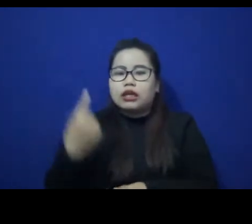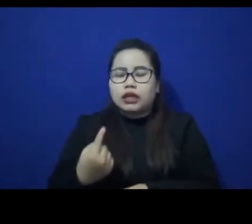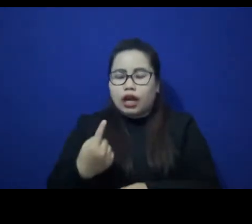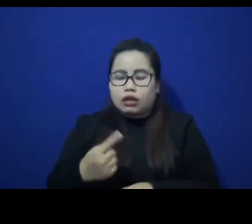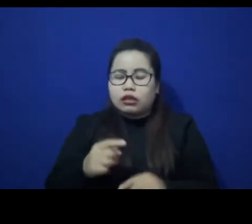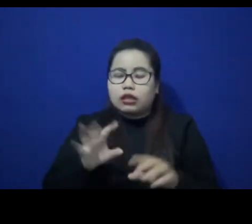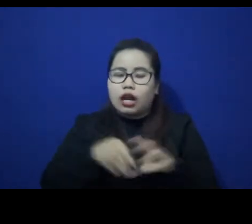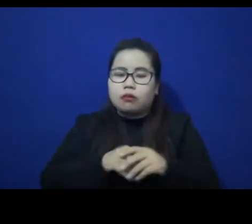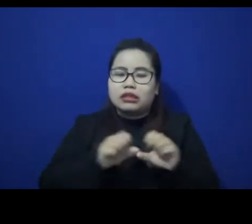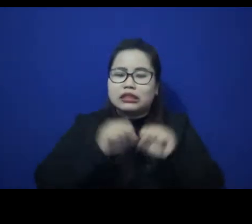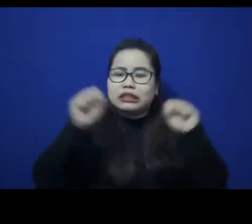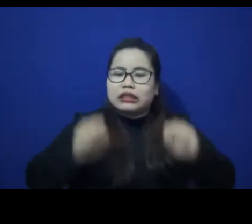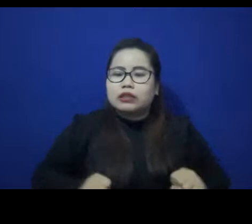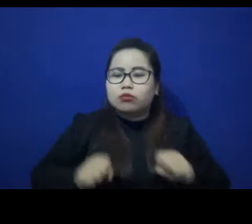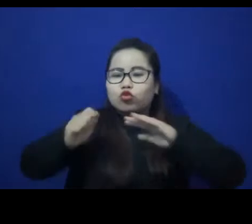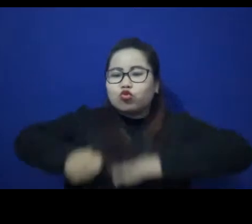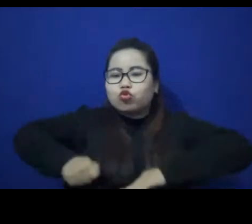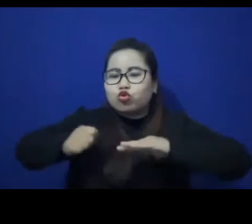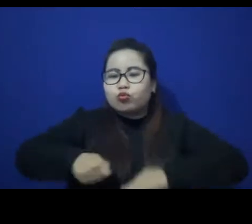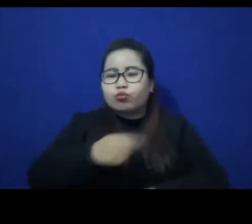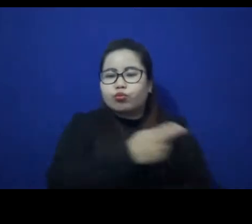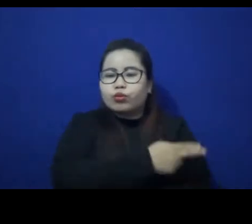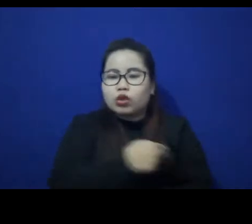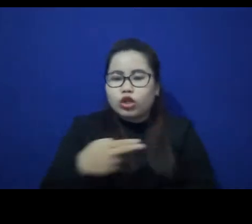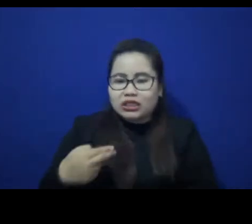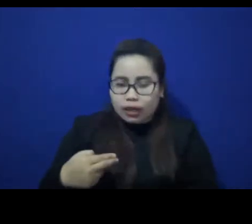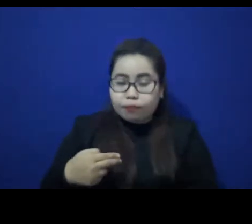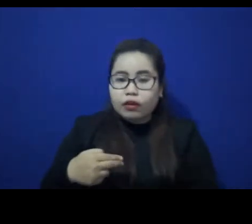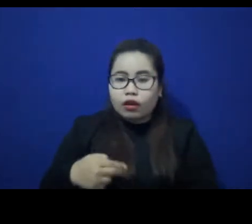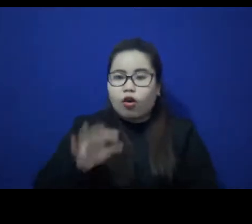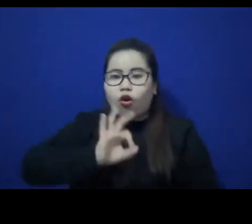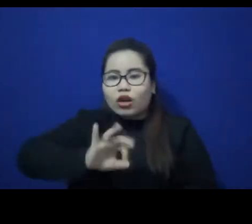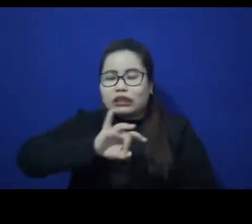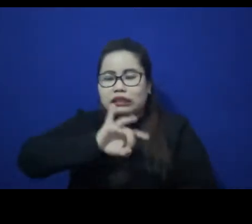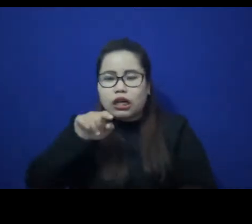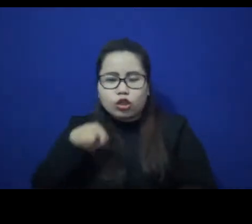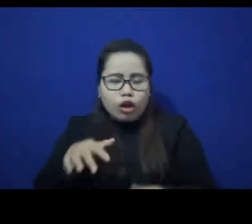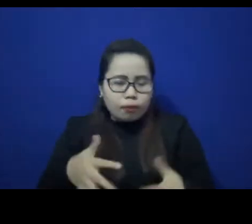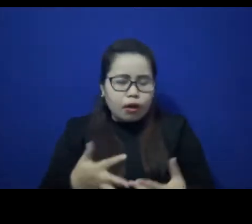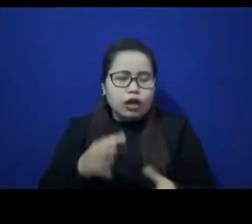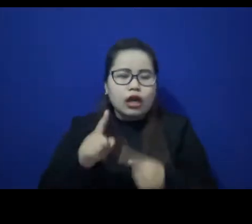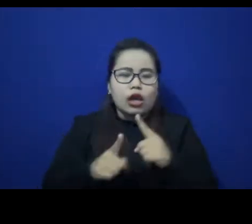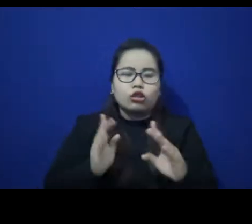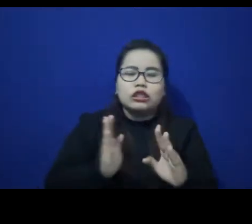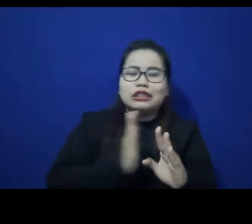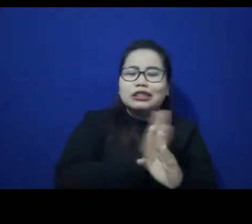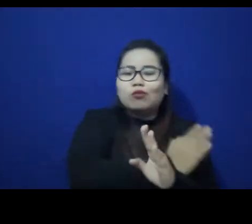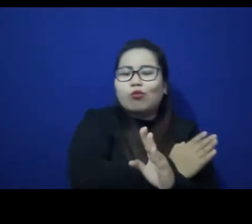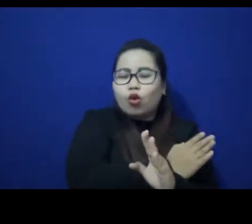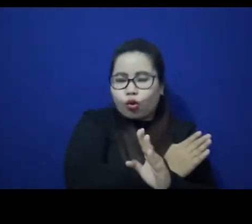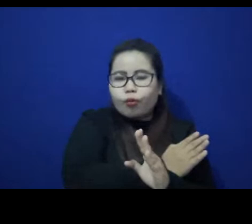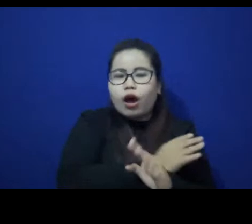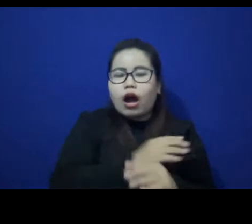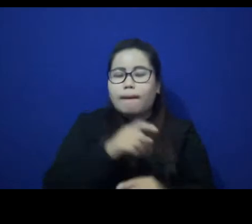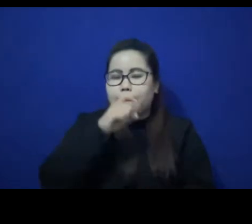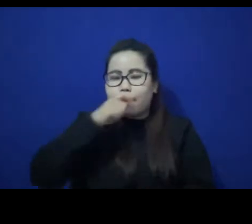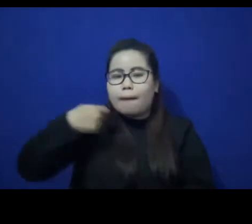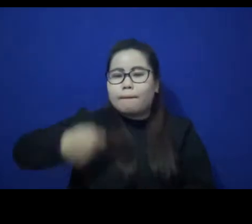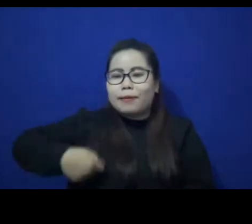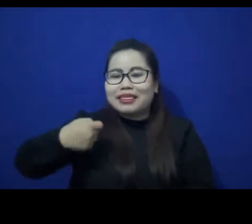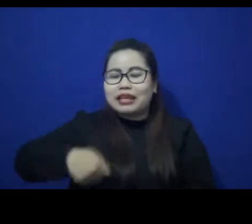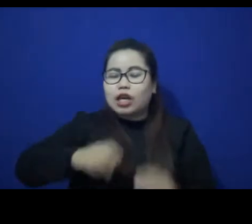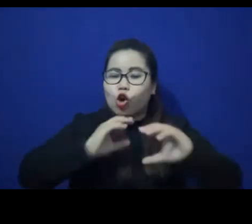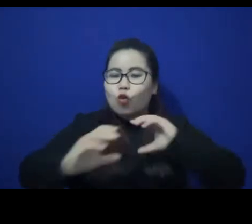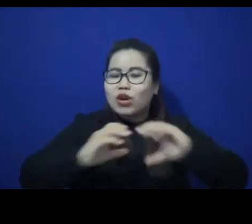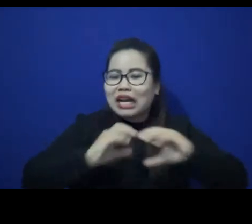sistem hukum Indonesia Nah didukung juga Sebelumnya maaf aman komunikasi